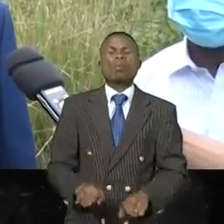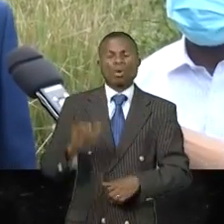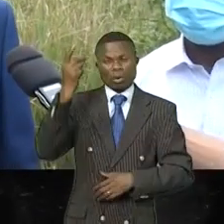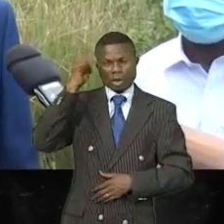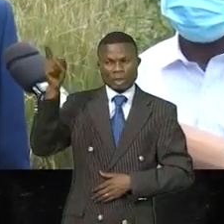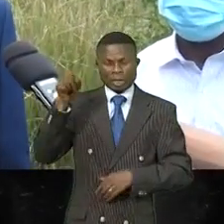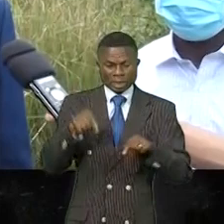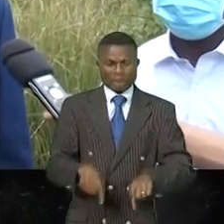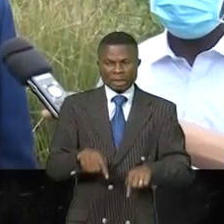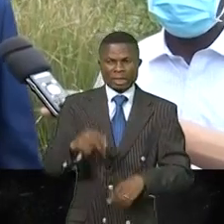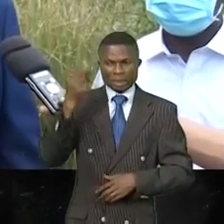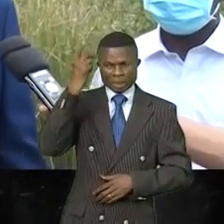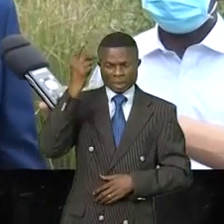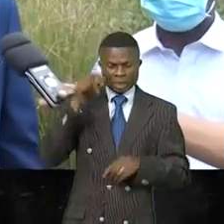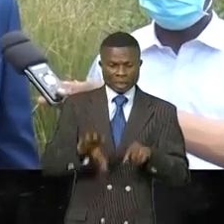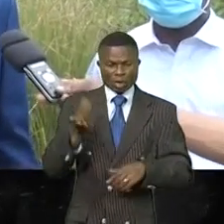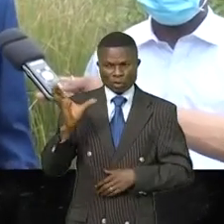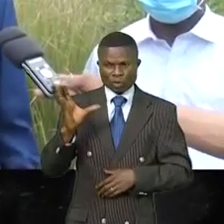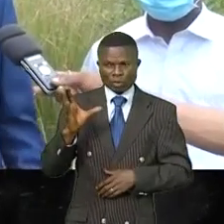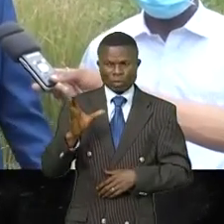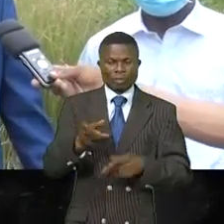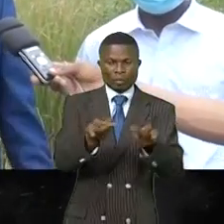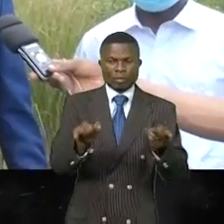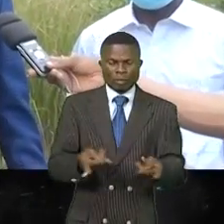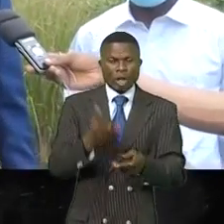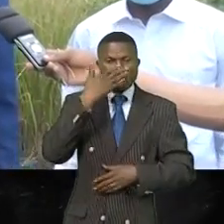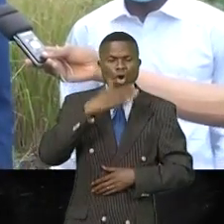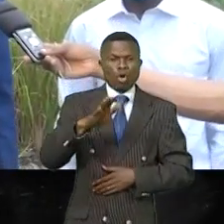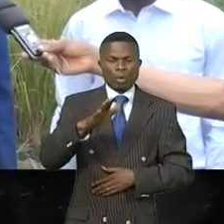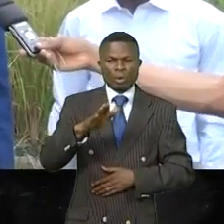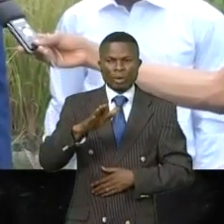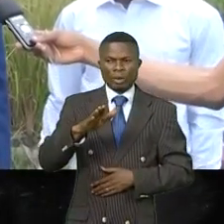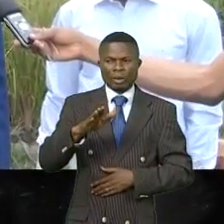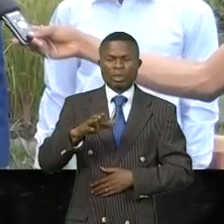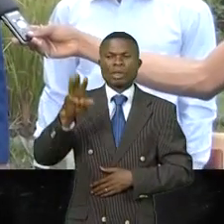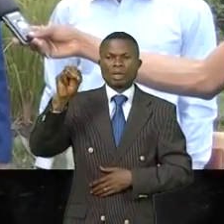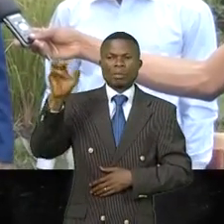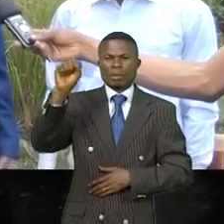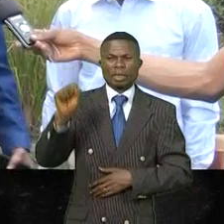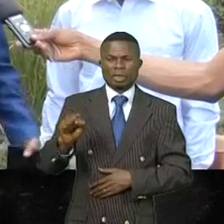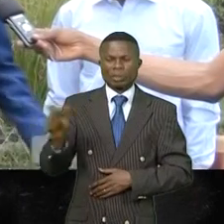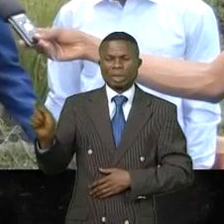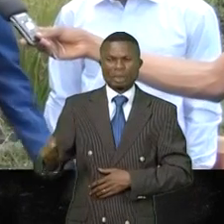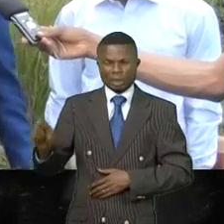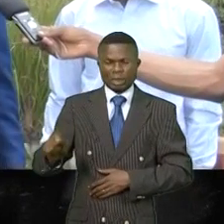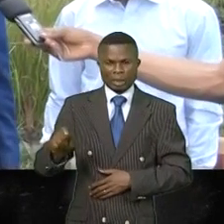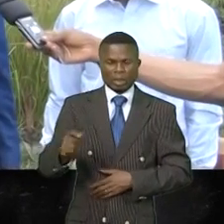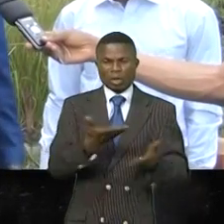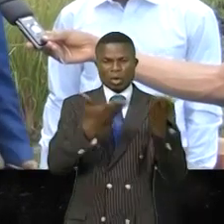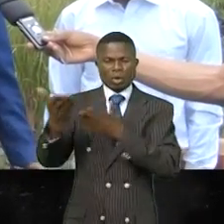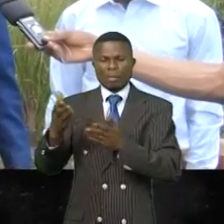Sur place ici, nous avons deux sites à l'hôpital général de référence de Massima Nimba. Là, on avait interné